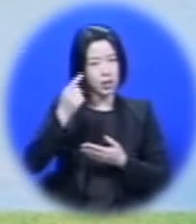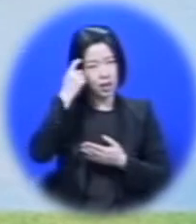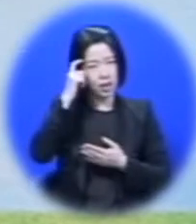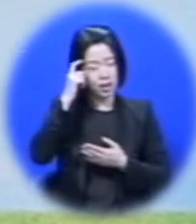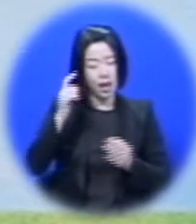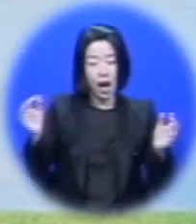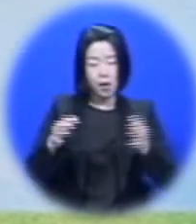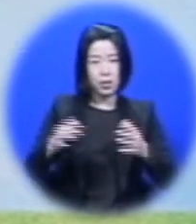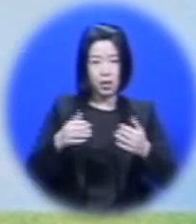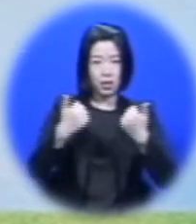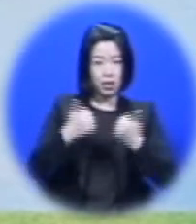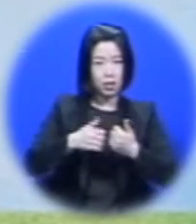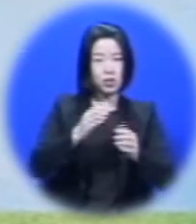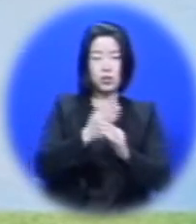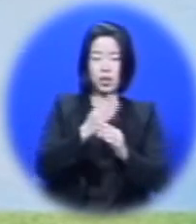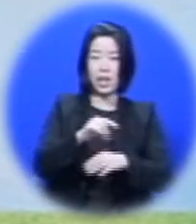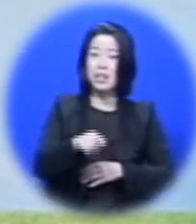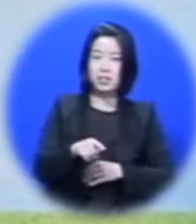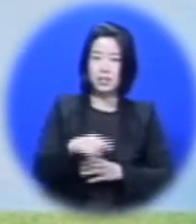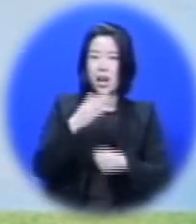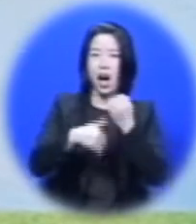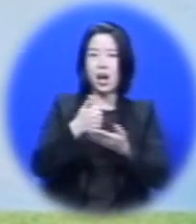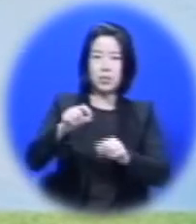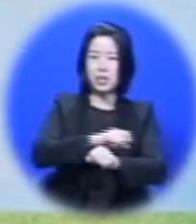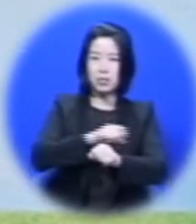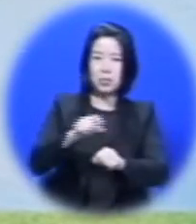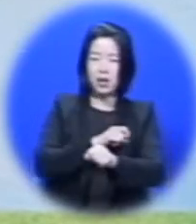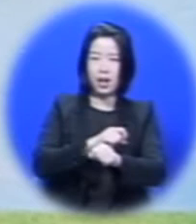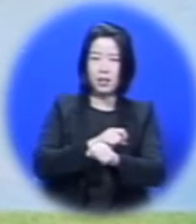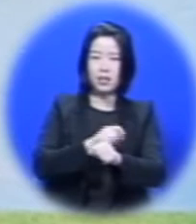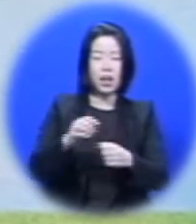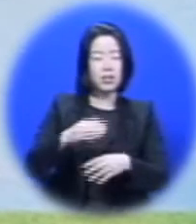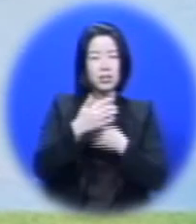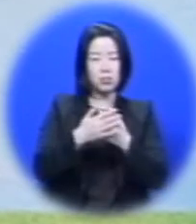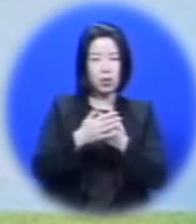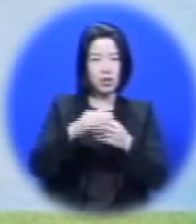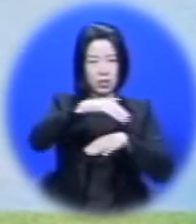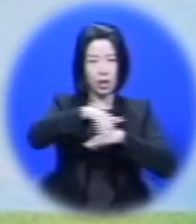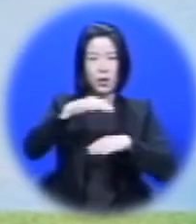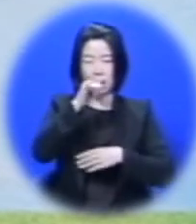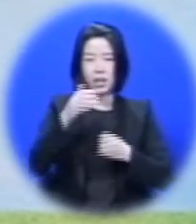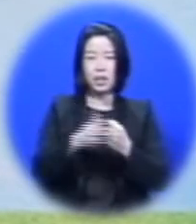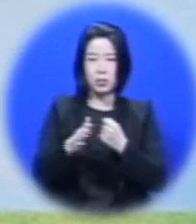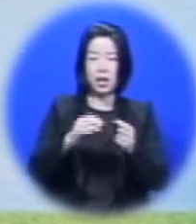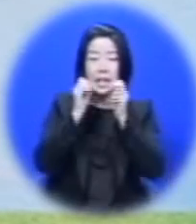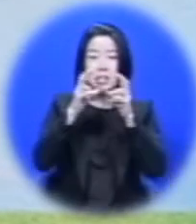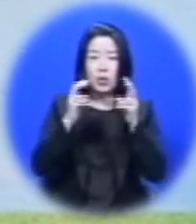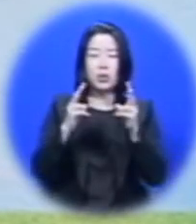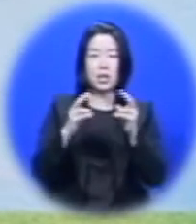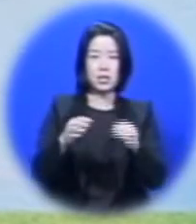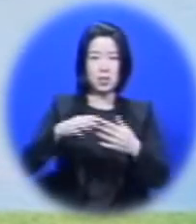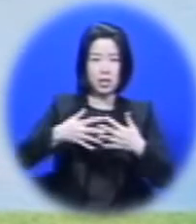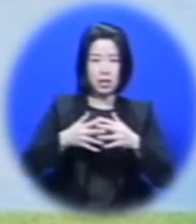모여서 의논하는 중에 우리가 이것은 하나님의 특별한 섭리가 아니겠습니까? 그러니 선교사님이 짓는 학교